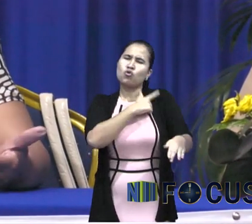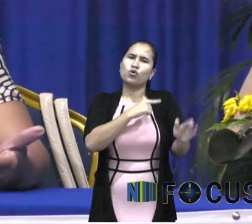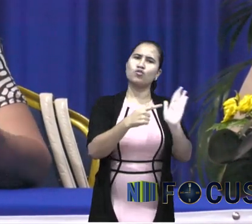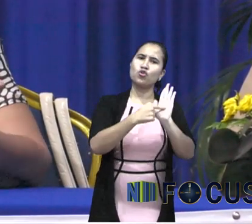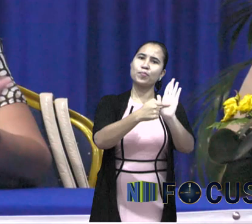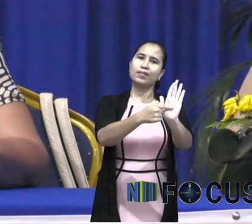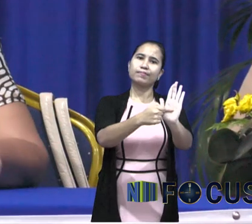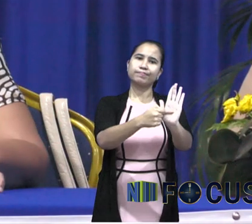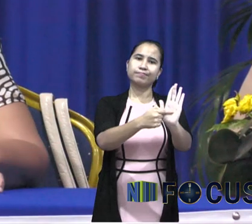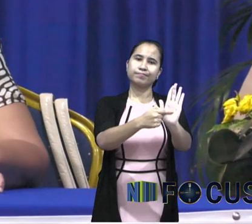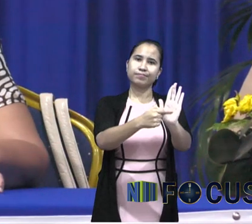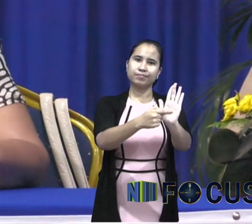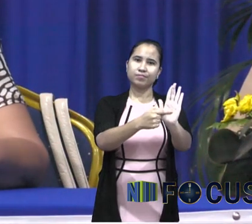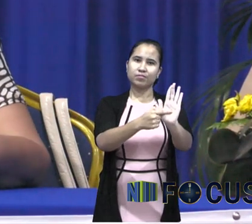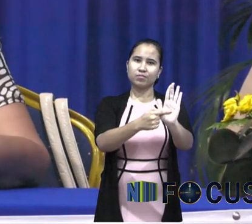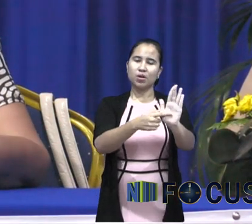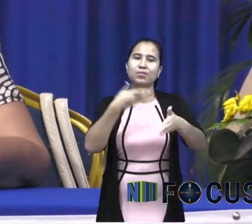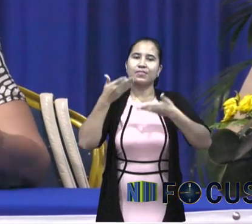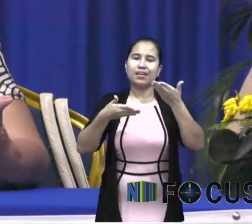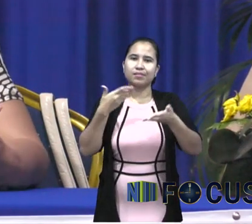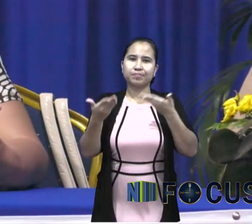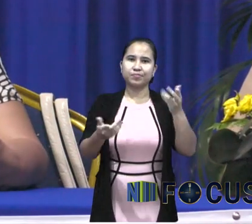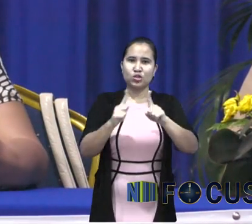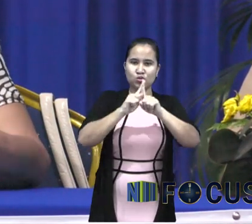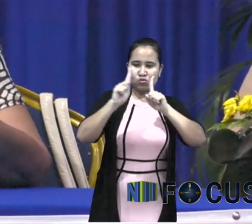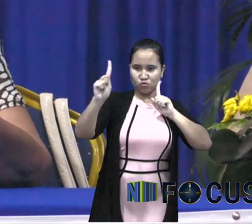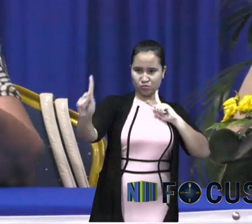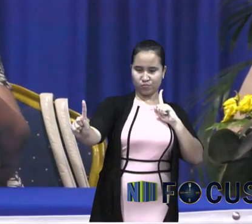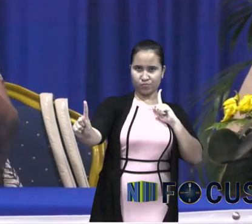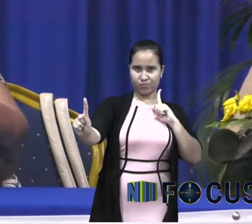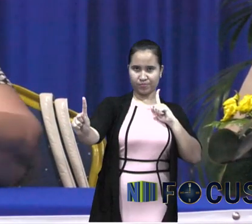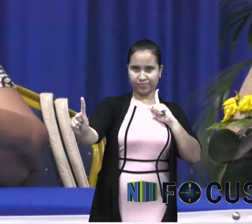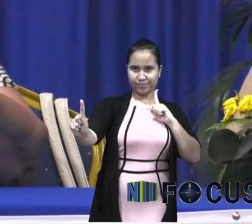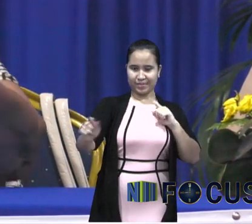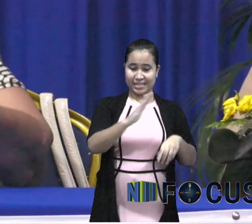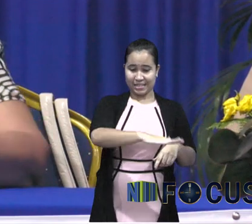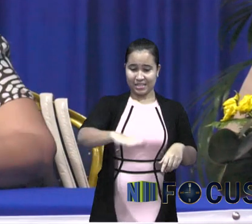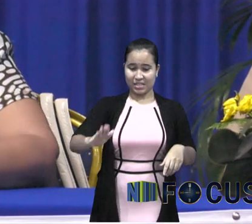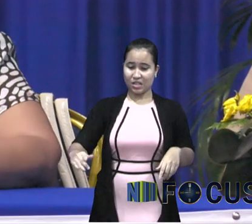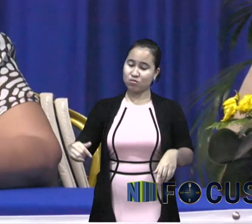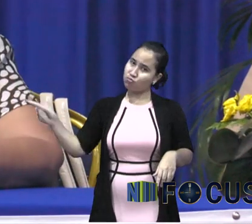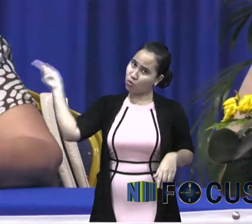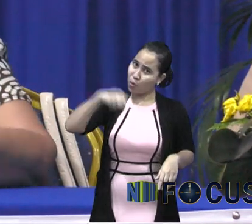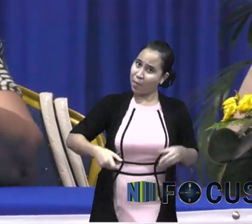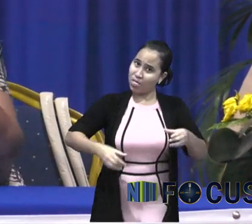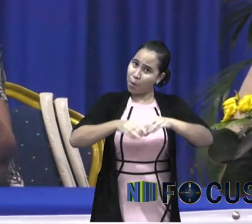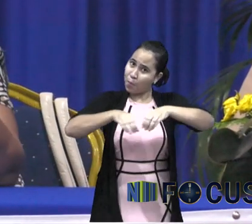even uit te breiden. Social distancing. De kinderen komen met de bus.